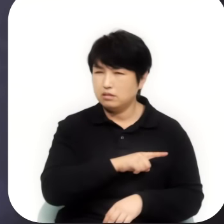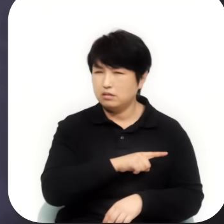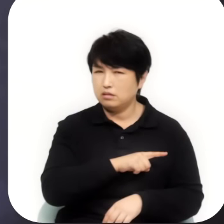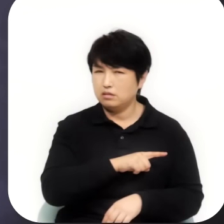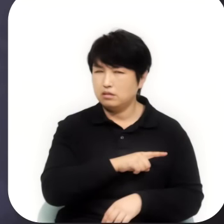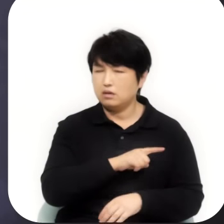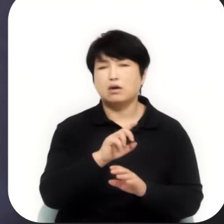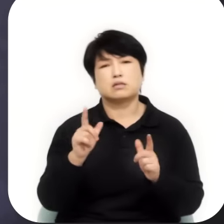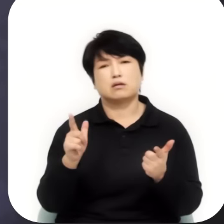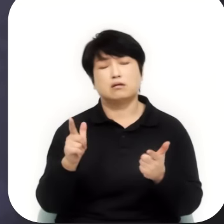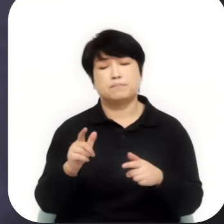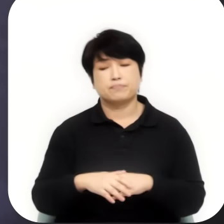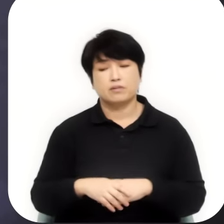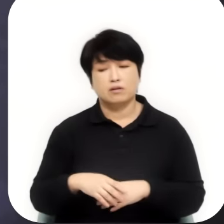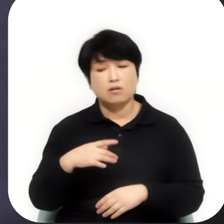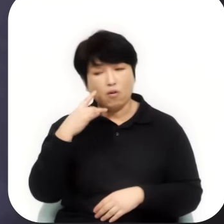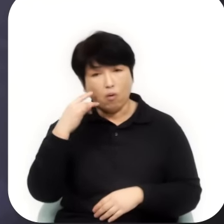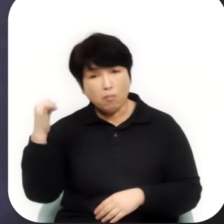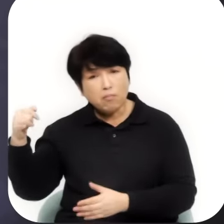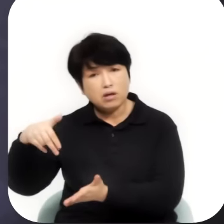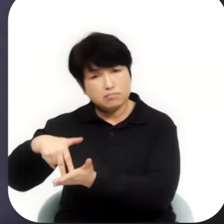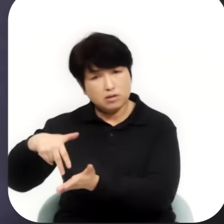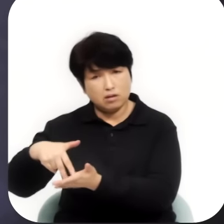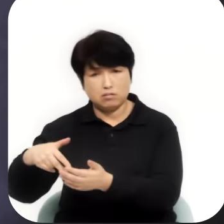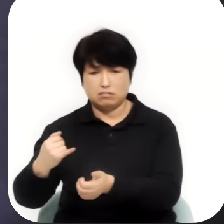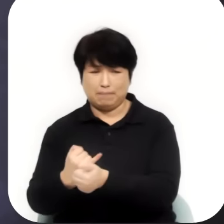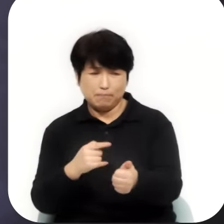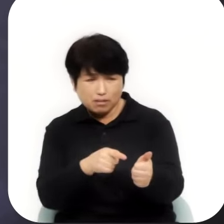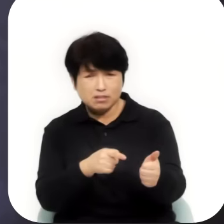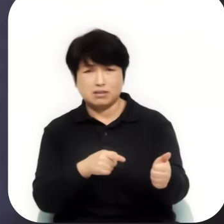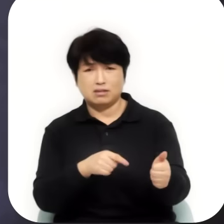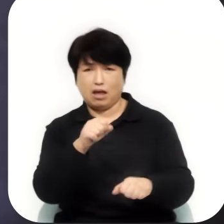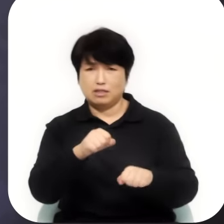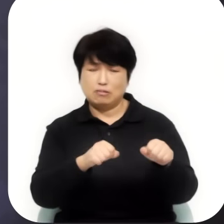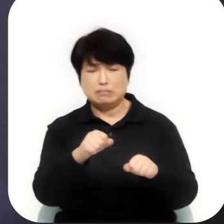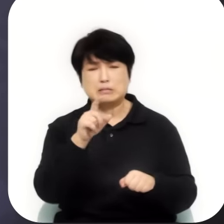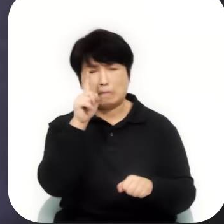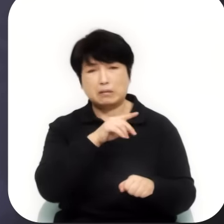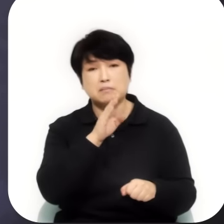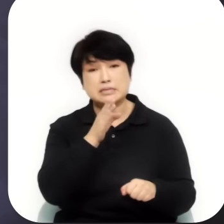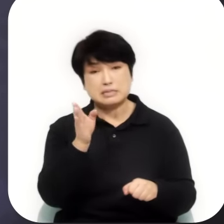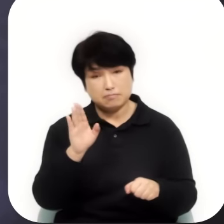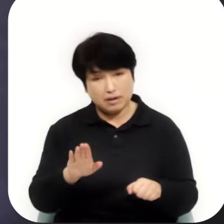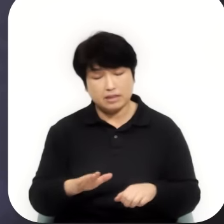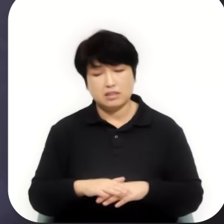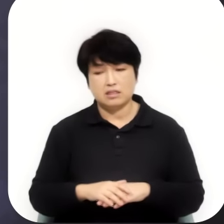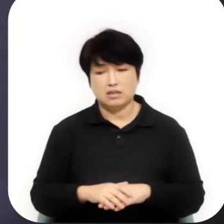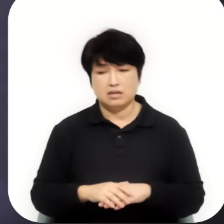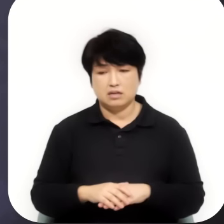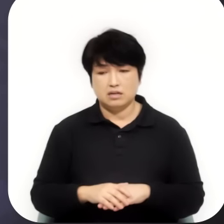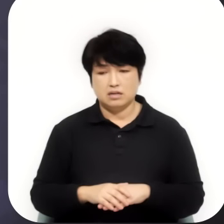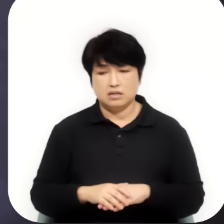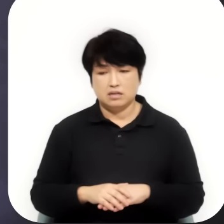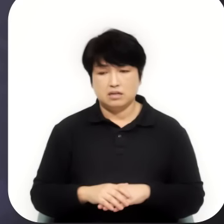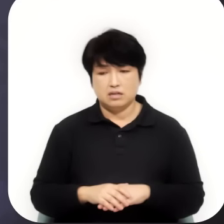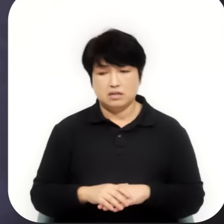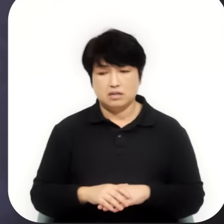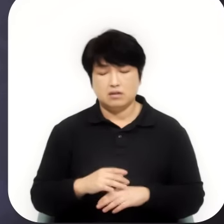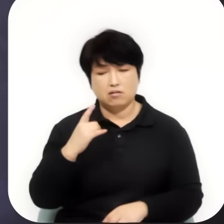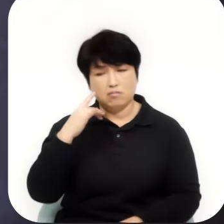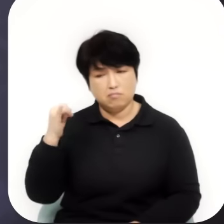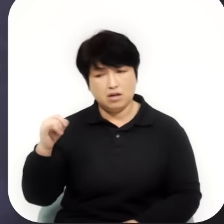거예요. 엄마가 볼 때는 뭐 나빴을 수도 있겠지만 그러니까 어쩌면 아버지의 그러한